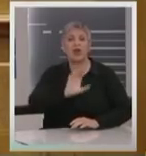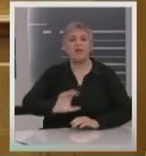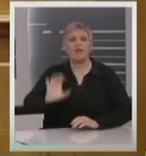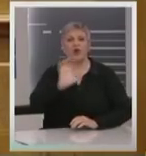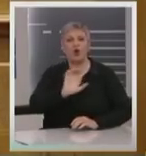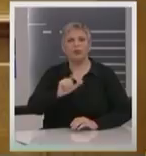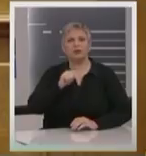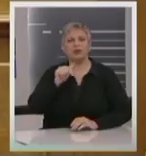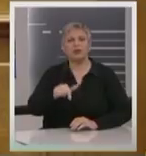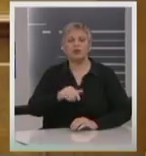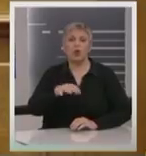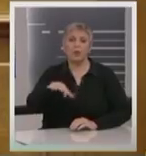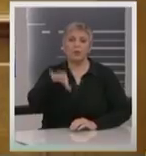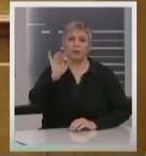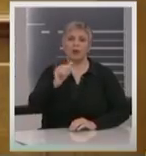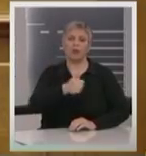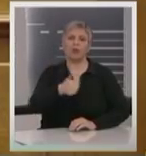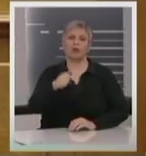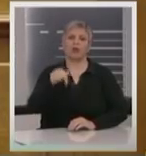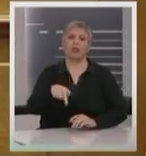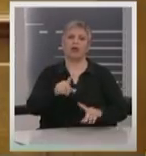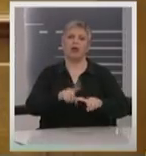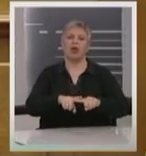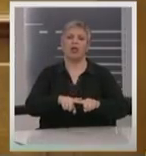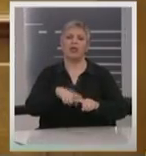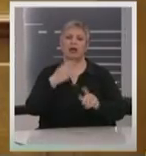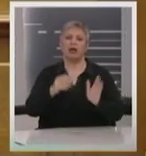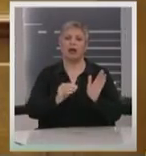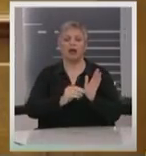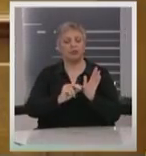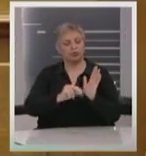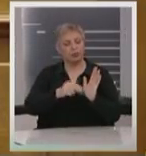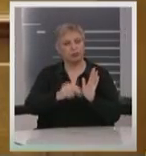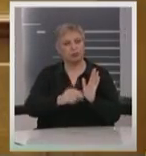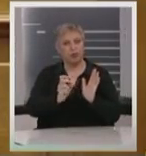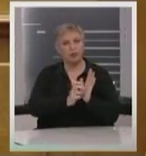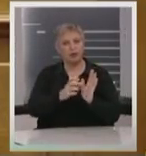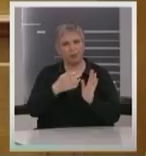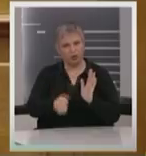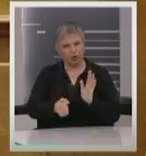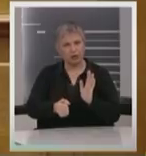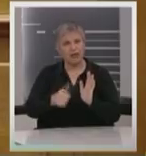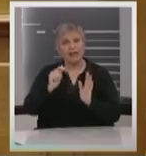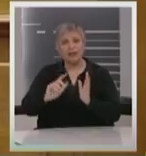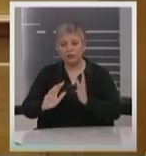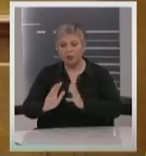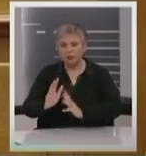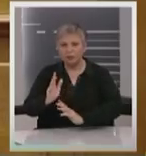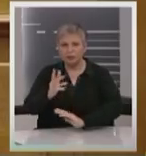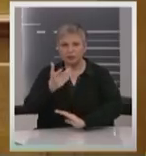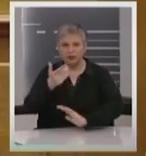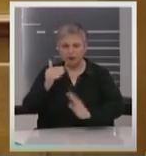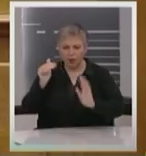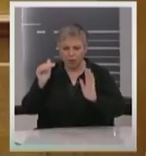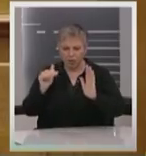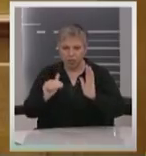μνημόνια. Και είμαστε η οικονομία με τον χαμηλότερο ρυθμό ανάπτυξης στην Ευρωζώνη.